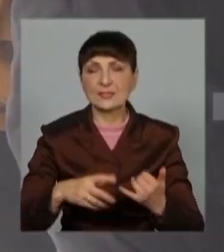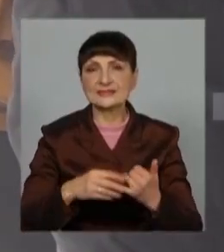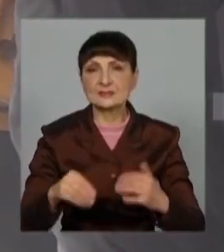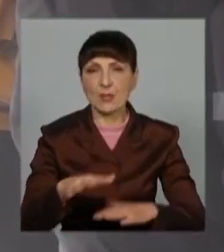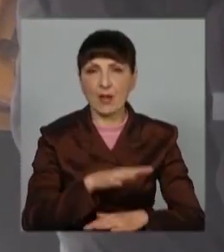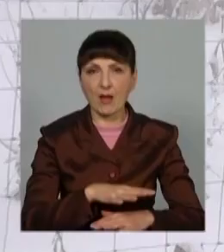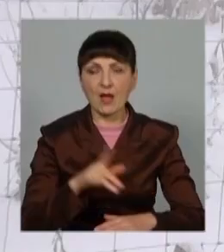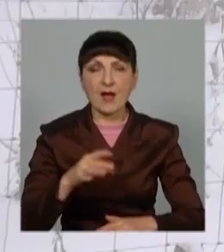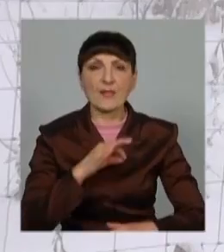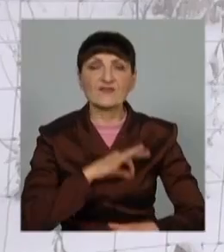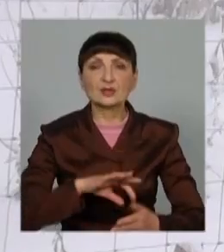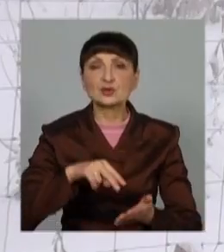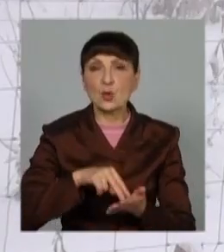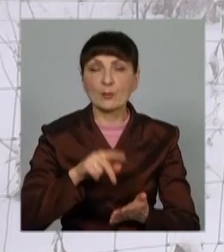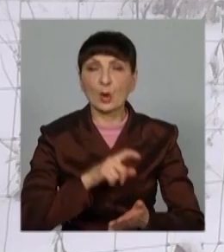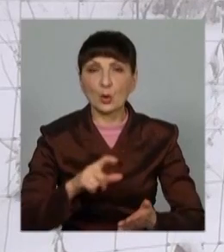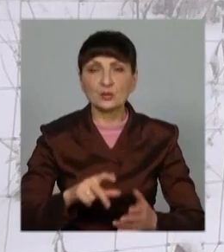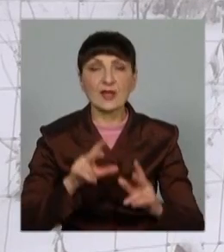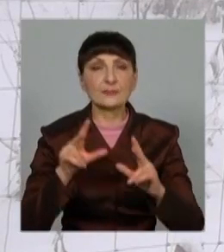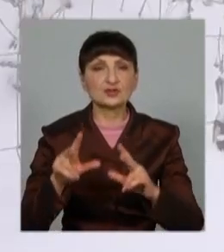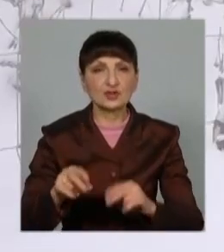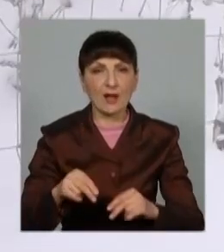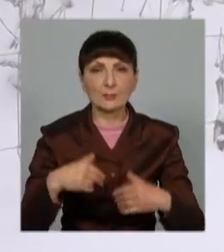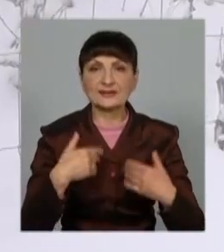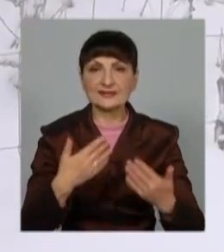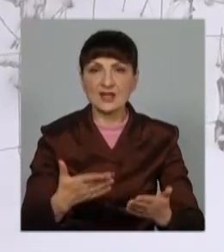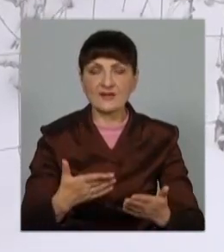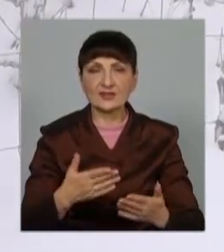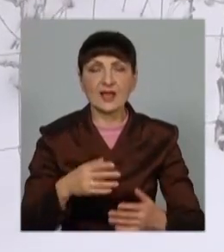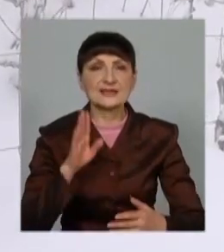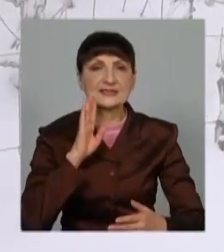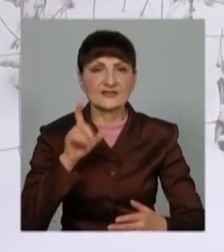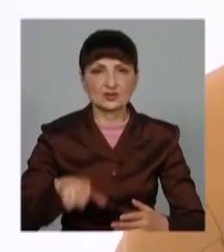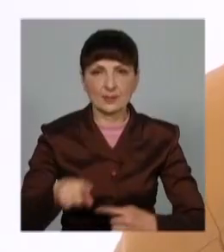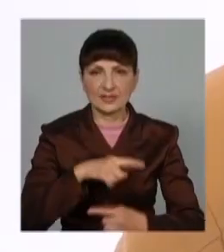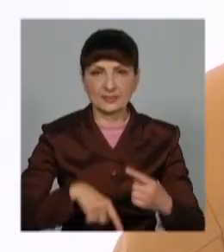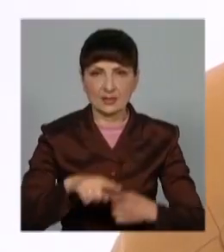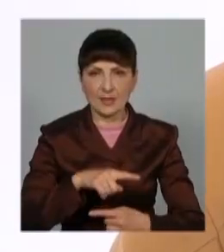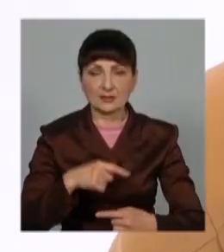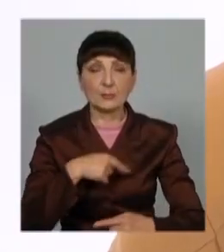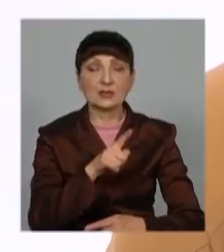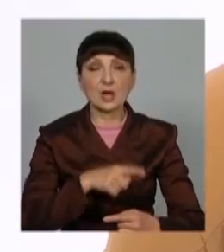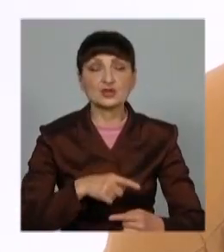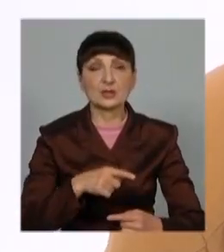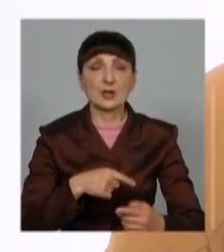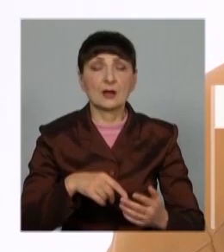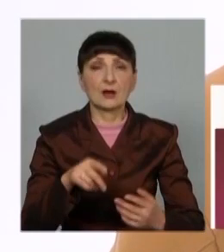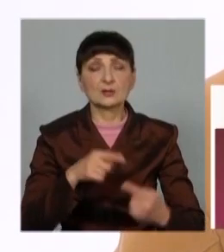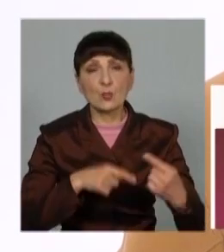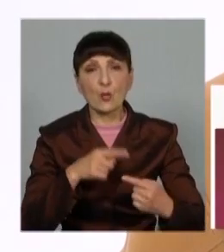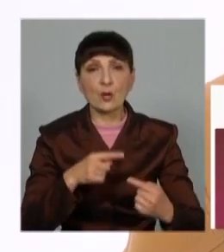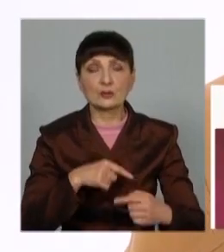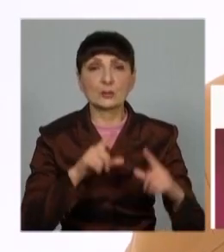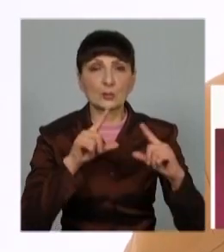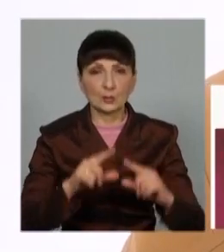их по выгодной стоимости людям якобы обещал предоставить некая предпринимательница мысли начали торговаться и вот она на моего